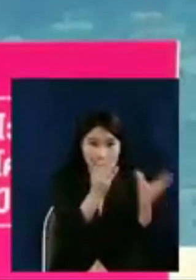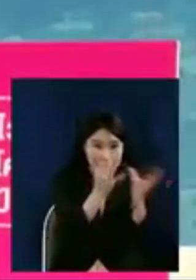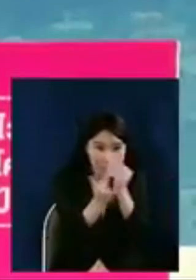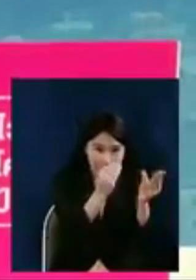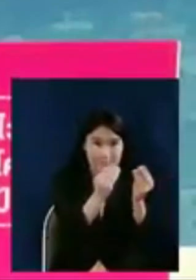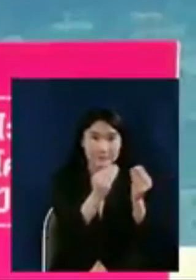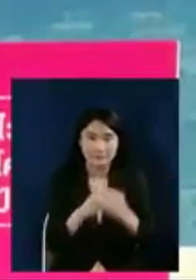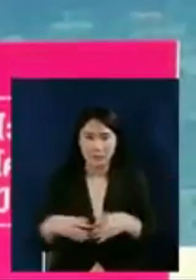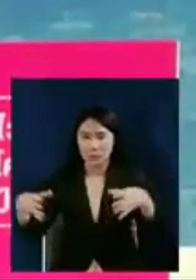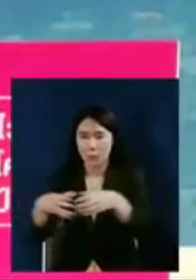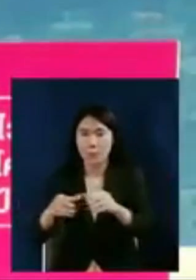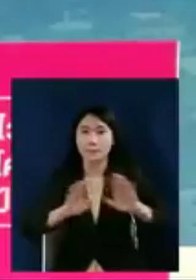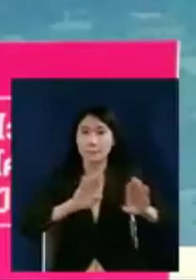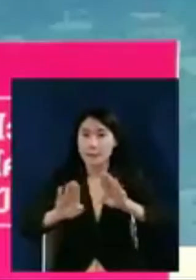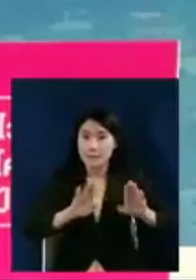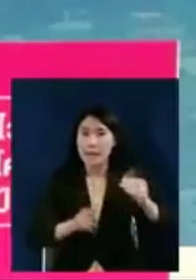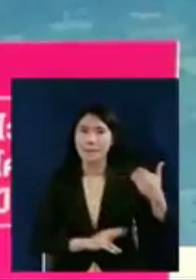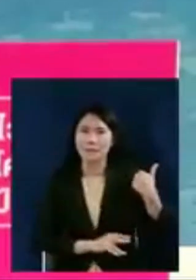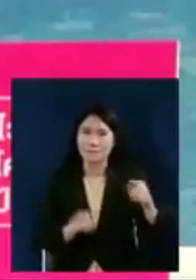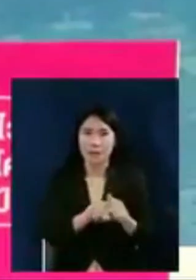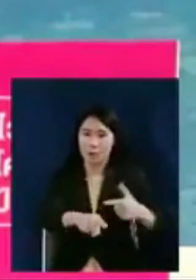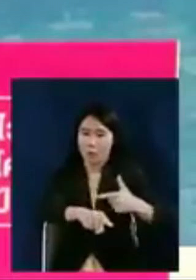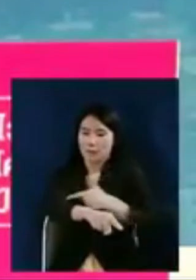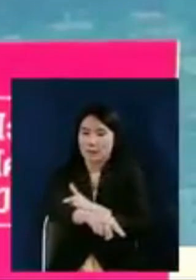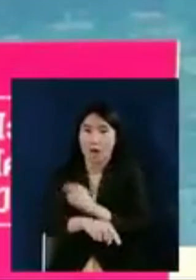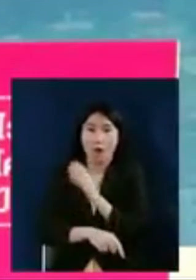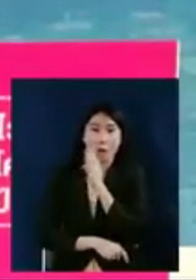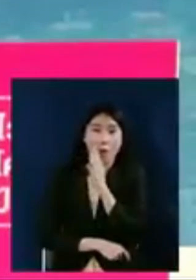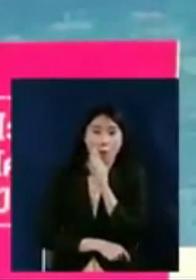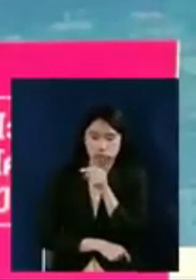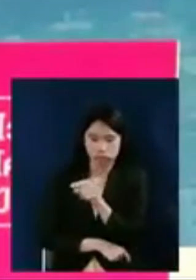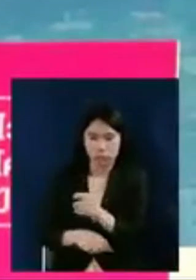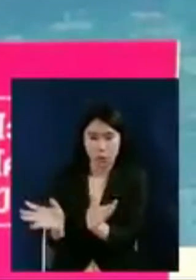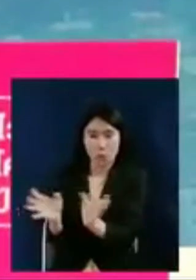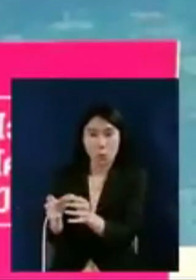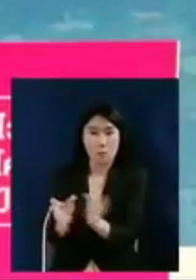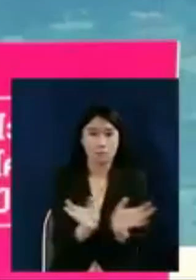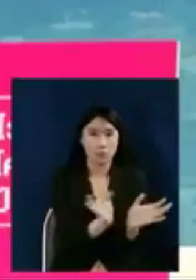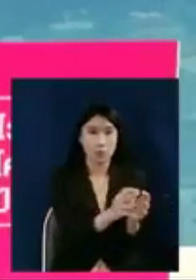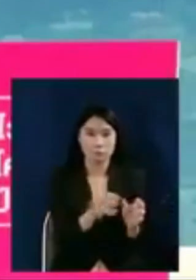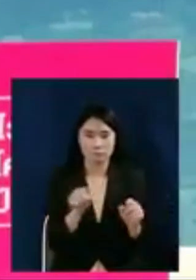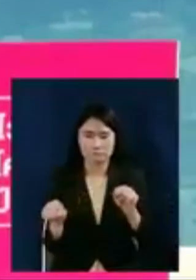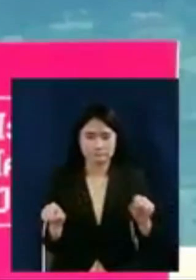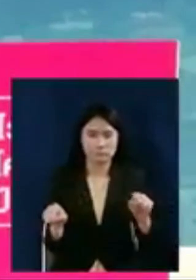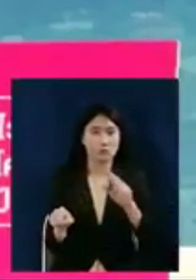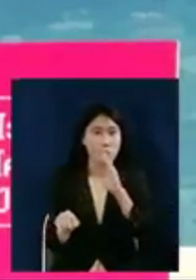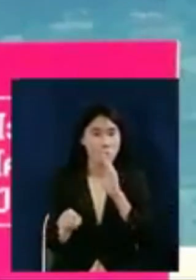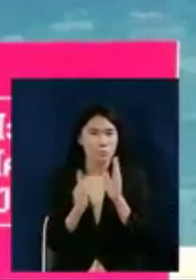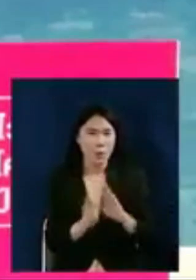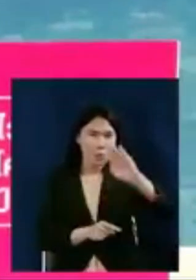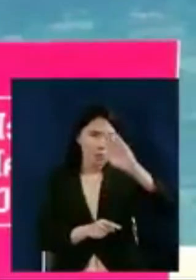เข้ามาและนอกจากนี้ก็ยังมีสปุ๊กนิคซ้ายของรัสเซียและอีกหนึ่งบริษัทที่ไทยไม่ได้ติดต่อก็คือ